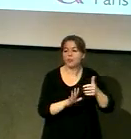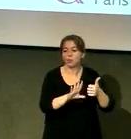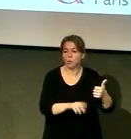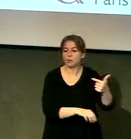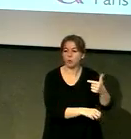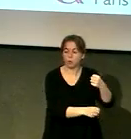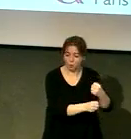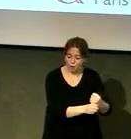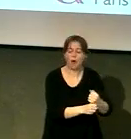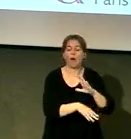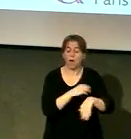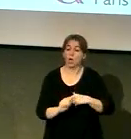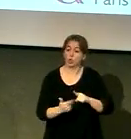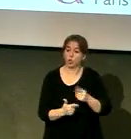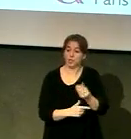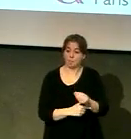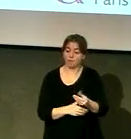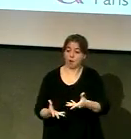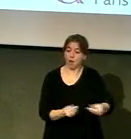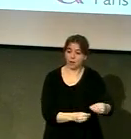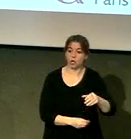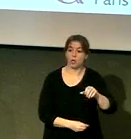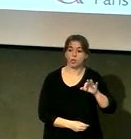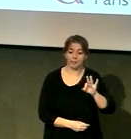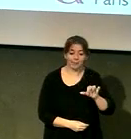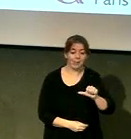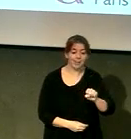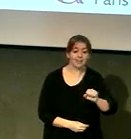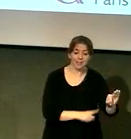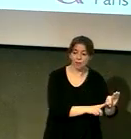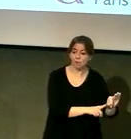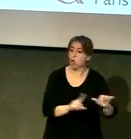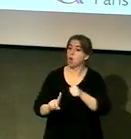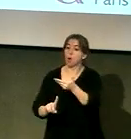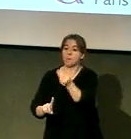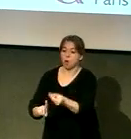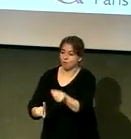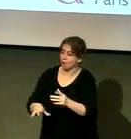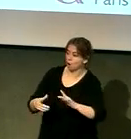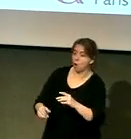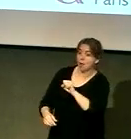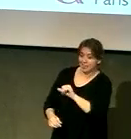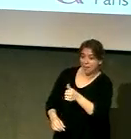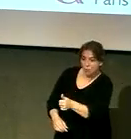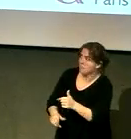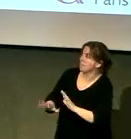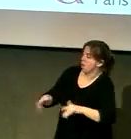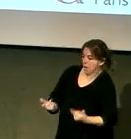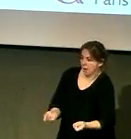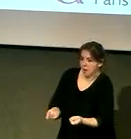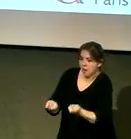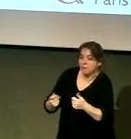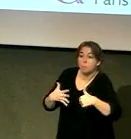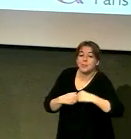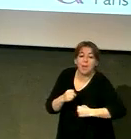SAF. Et donc le premier, on lui dit, bon, celui-là c'est terminé, donc tiens, on voulait un autre, puisque tu as réussi avec le premier. Le premier, elle l'a élevé pendant